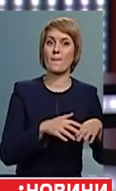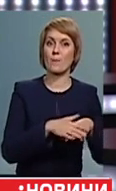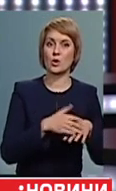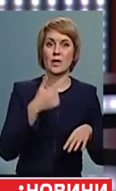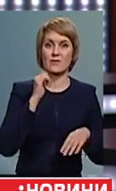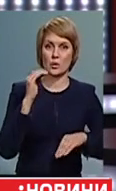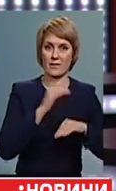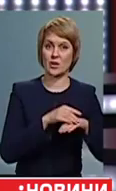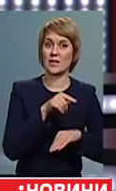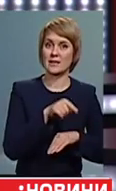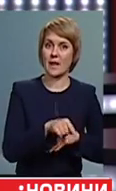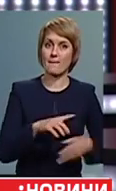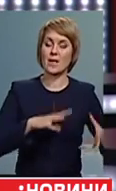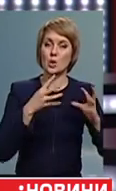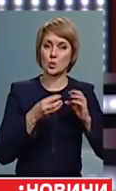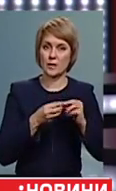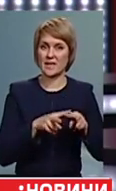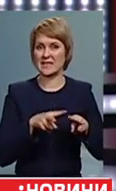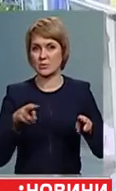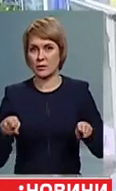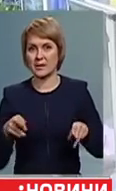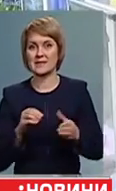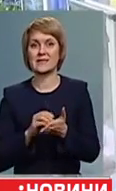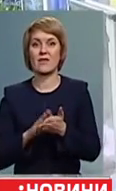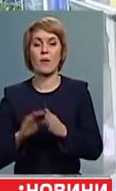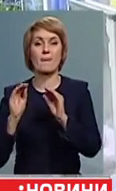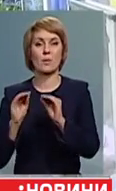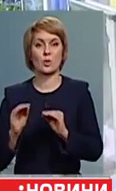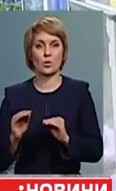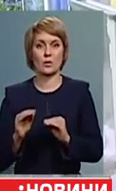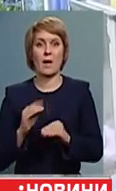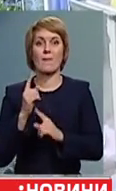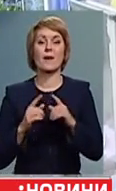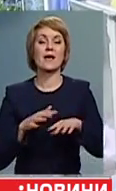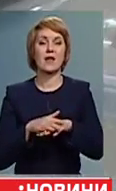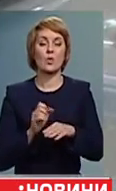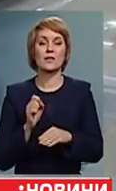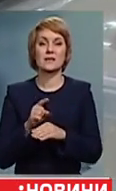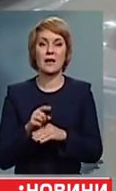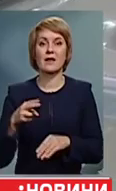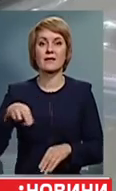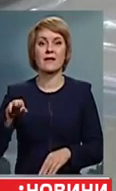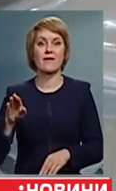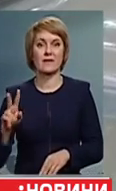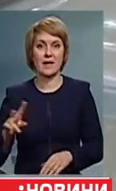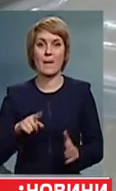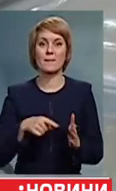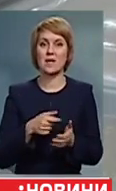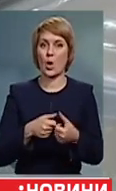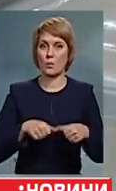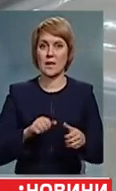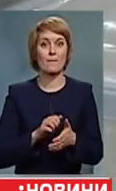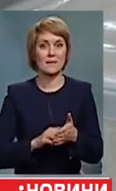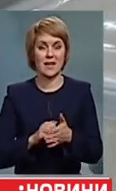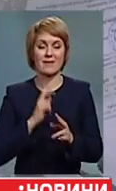збіглись з цифрами попереднього протоколу. Перерахунок на двох дільницях призначили районна ДВК та міська комісія. Підстава –